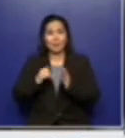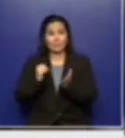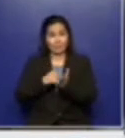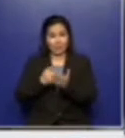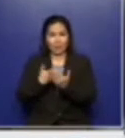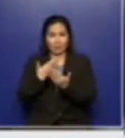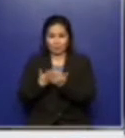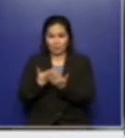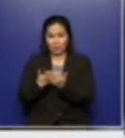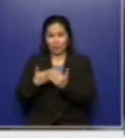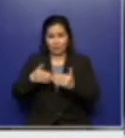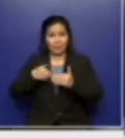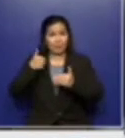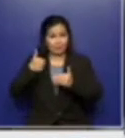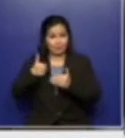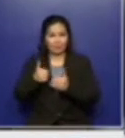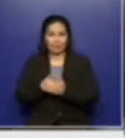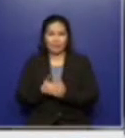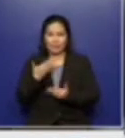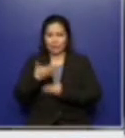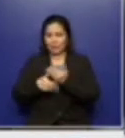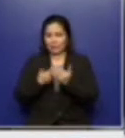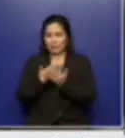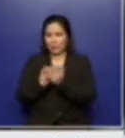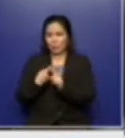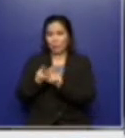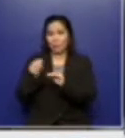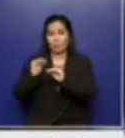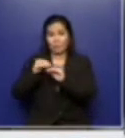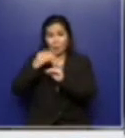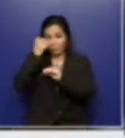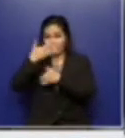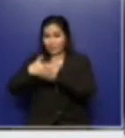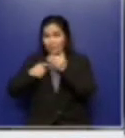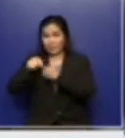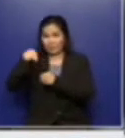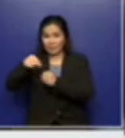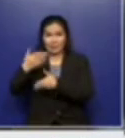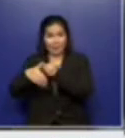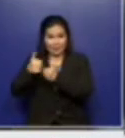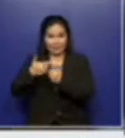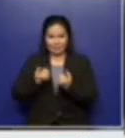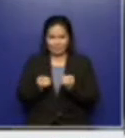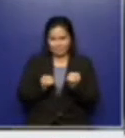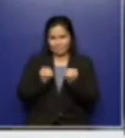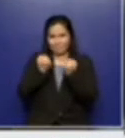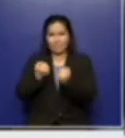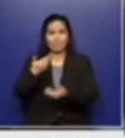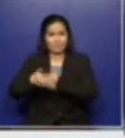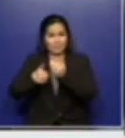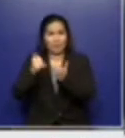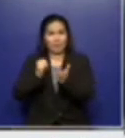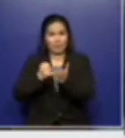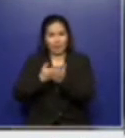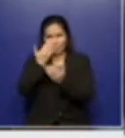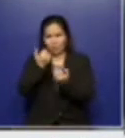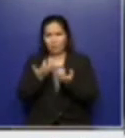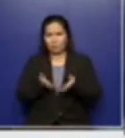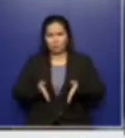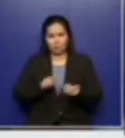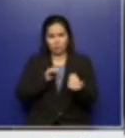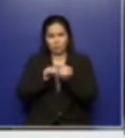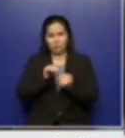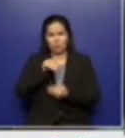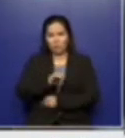พิ่มราคาสูงขึ้นเพราะสามารถจะไปขายที่ตลาดที่มีราคาดีกว่าได้นะครับเพราะฉะนั้นโครงสร้างพื้นฐานถน